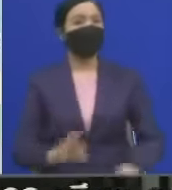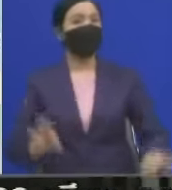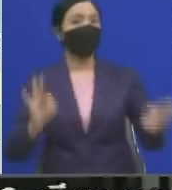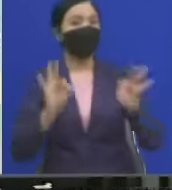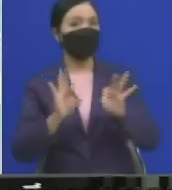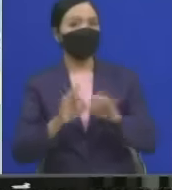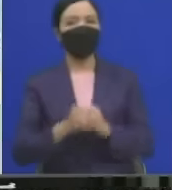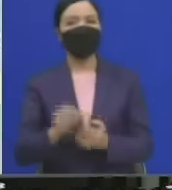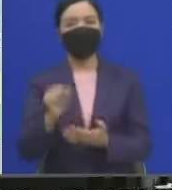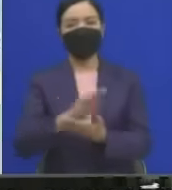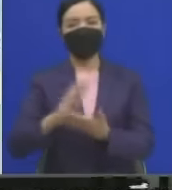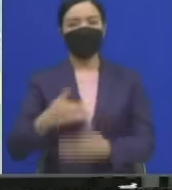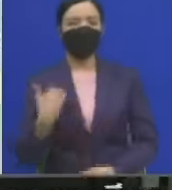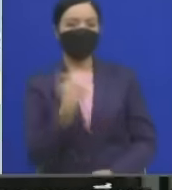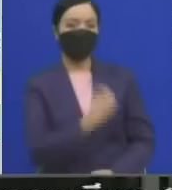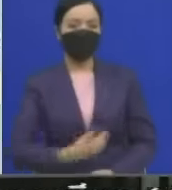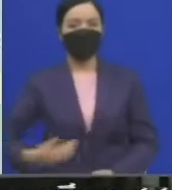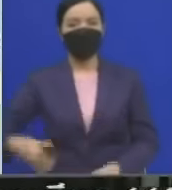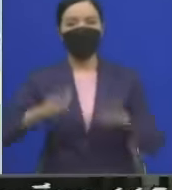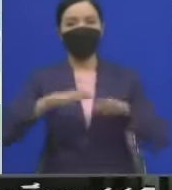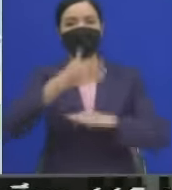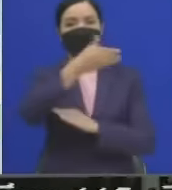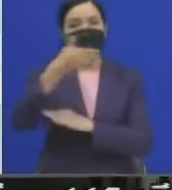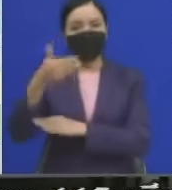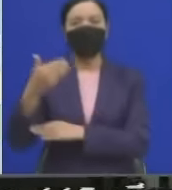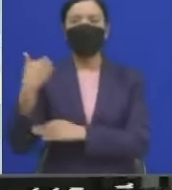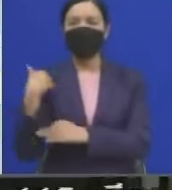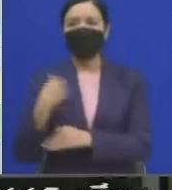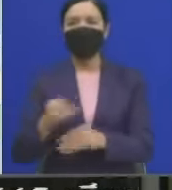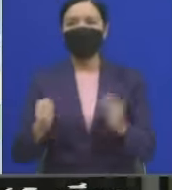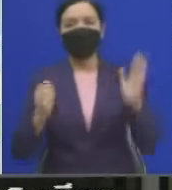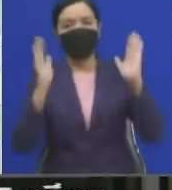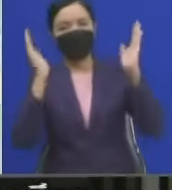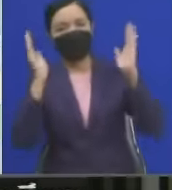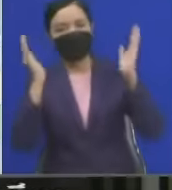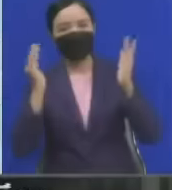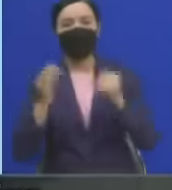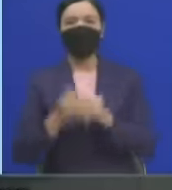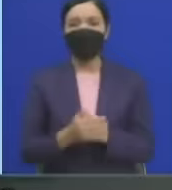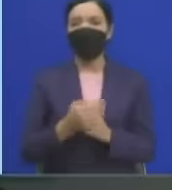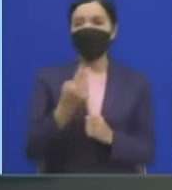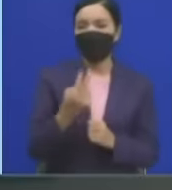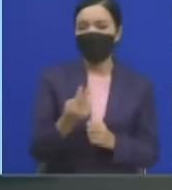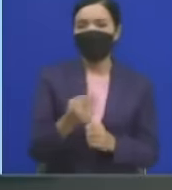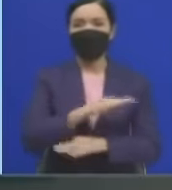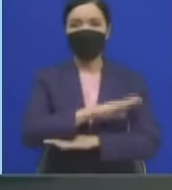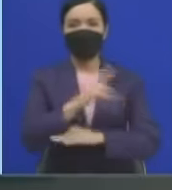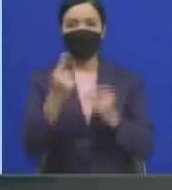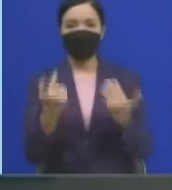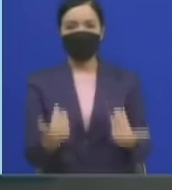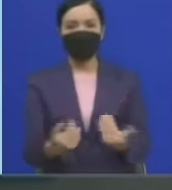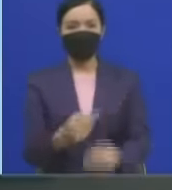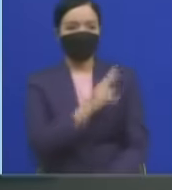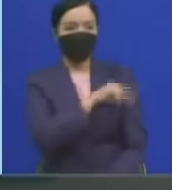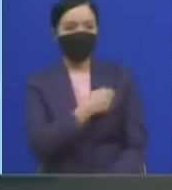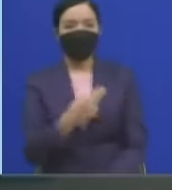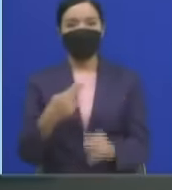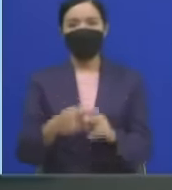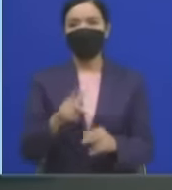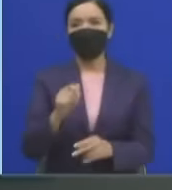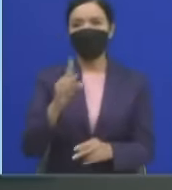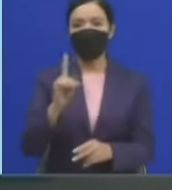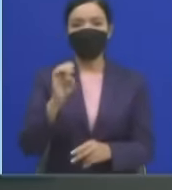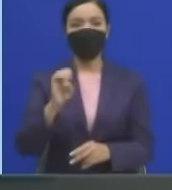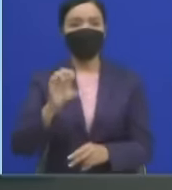างด้านของสถาบันสุขภาพเด็กแห่งชาติเนี่ยก็มีการออกมาแถลงถึงสถานการณ์ภาพรวมวันนี้นำโดยคุณหมออดิสัย